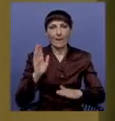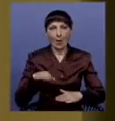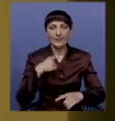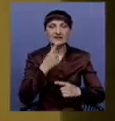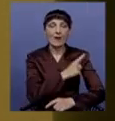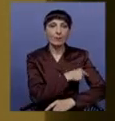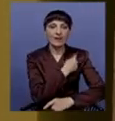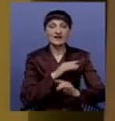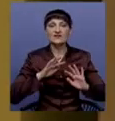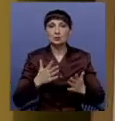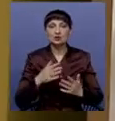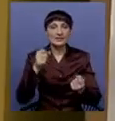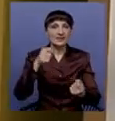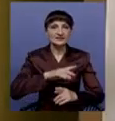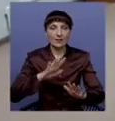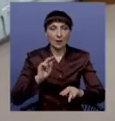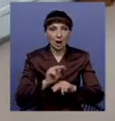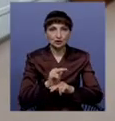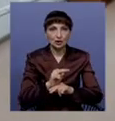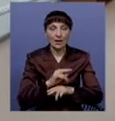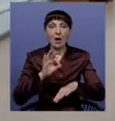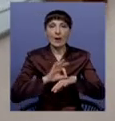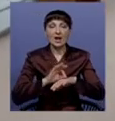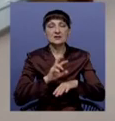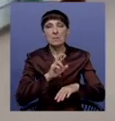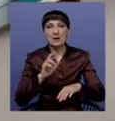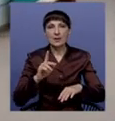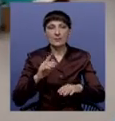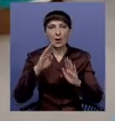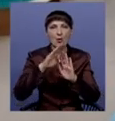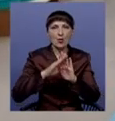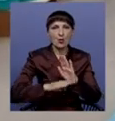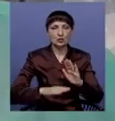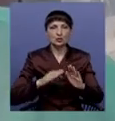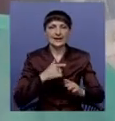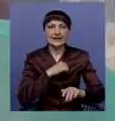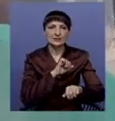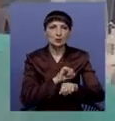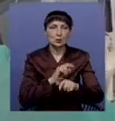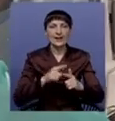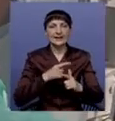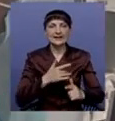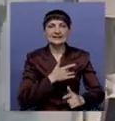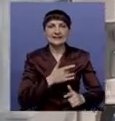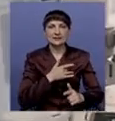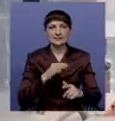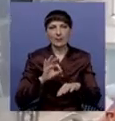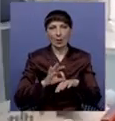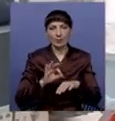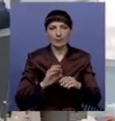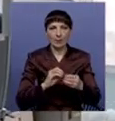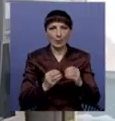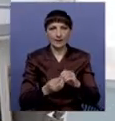словам медиков, в случае несвоевременного лечения болезнь могла привести к ишемическому инсульту или хронической сердечной недостаточности.